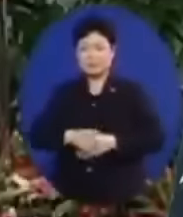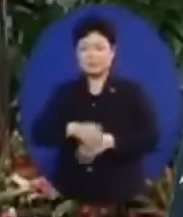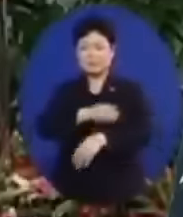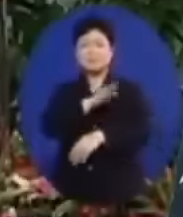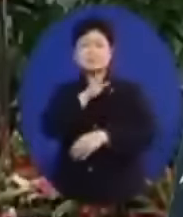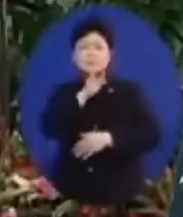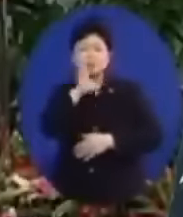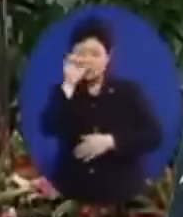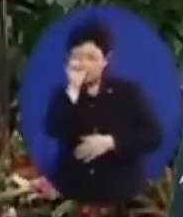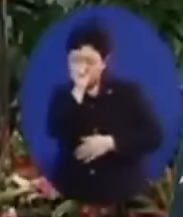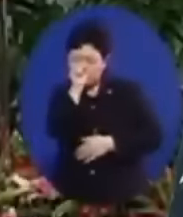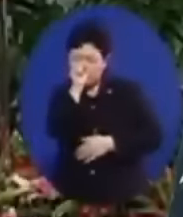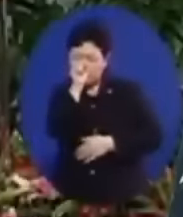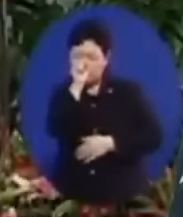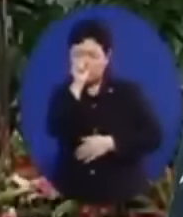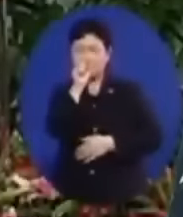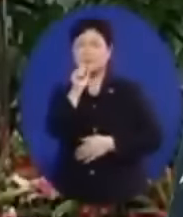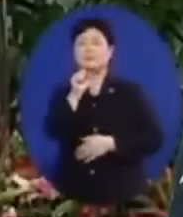참 좋은 것입니다.